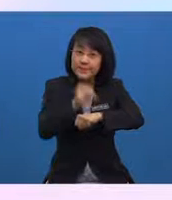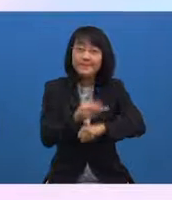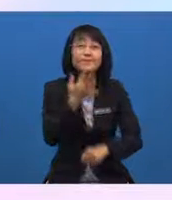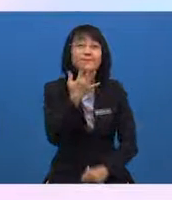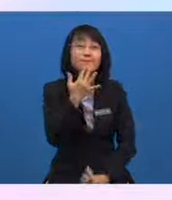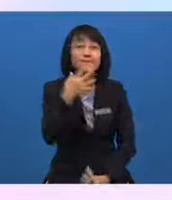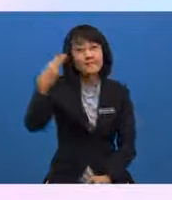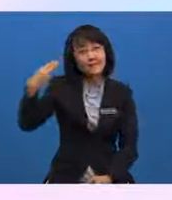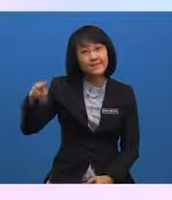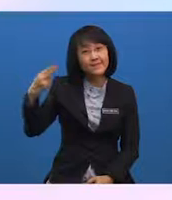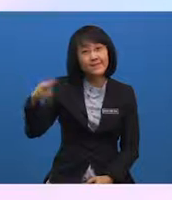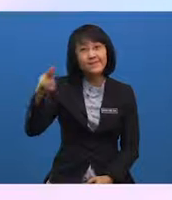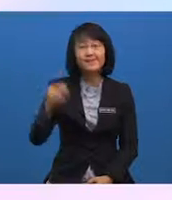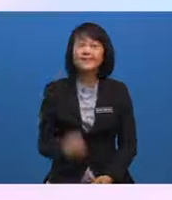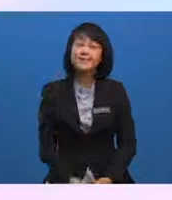hijau.